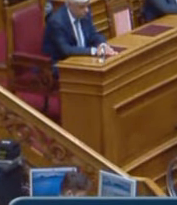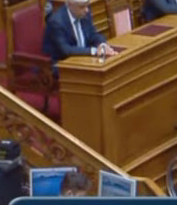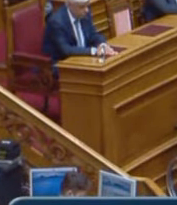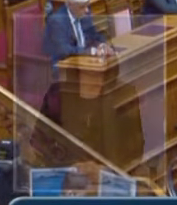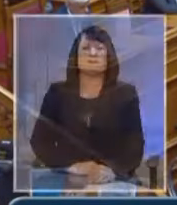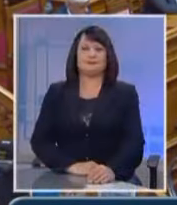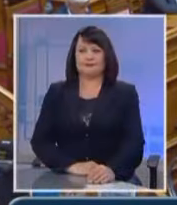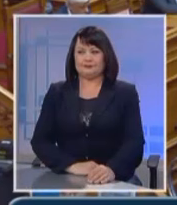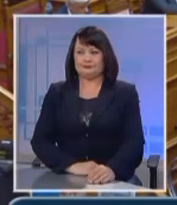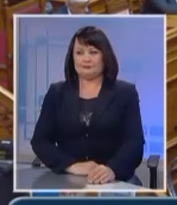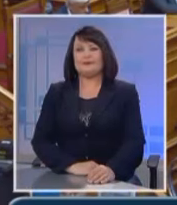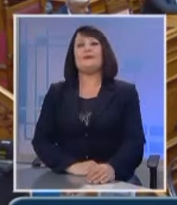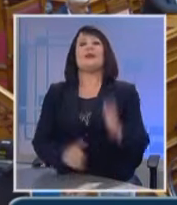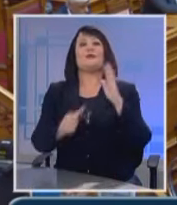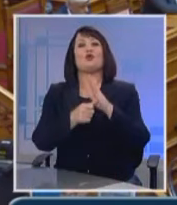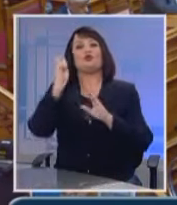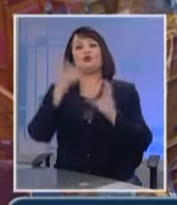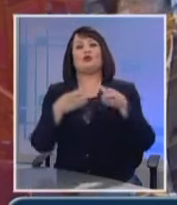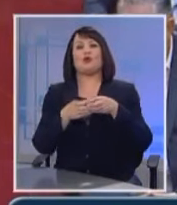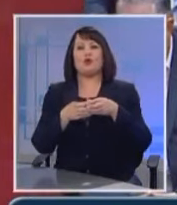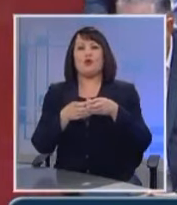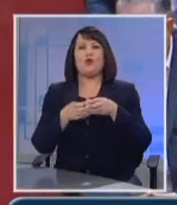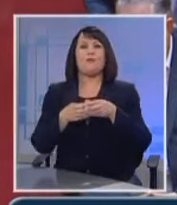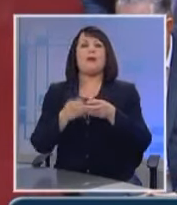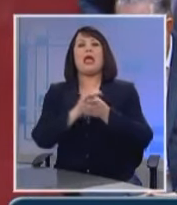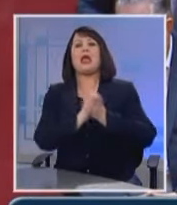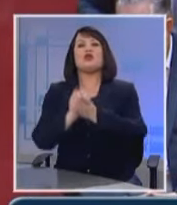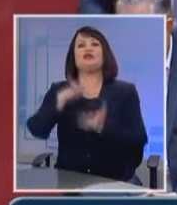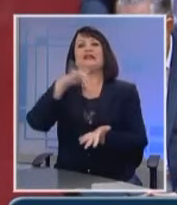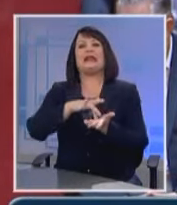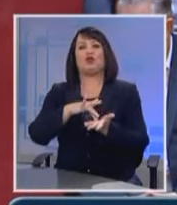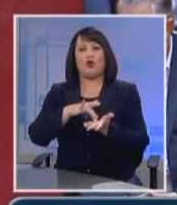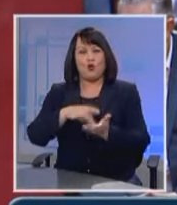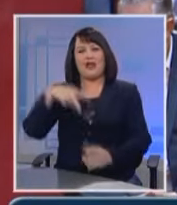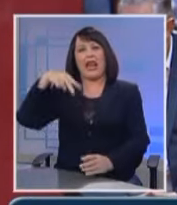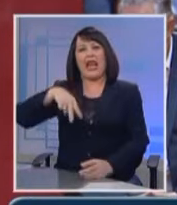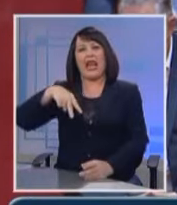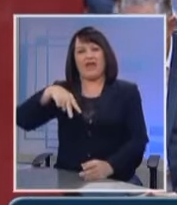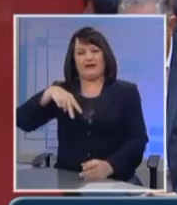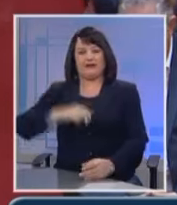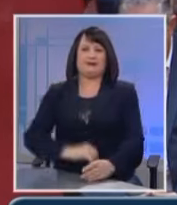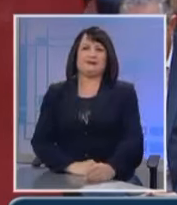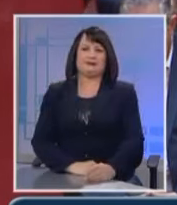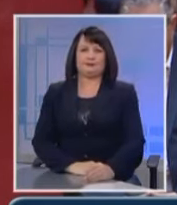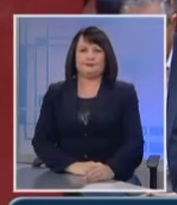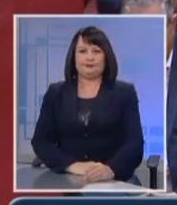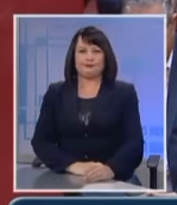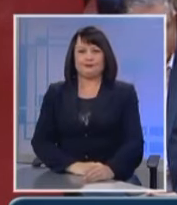Ο Πρόεδρος της Κοινοβουλευτικής Ομάδας της Ένωσης Κεντρών, κ. Βασίλης Λεβέντης.